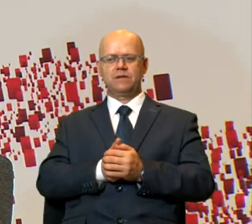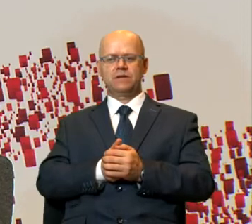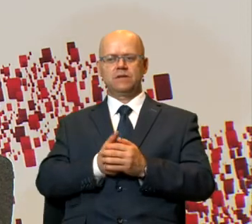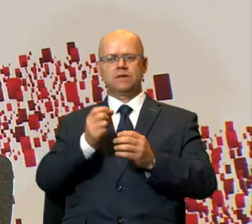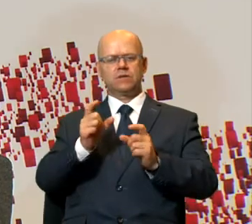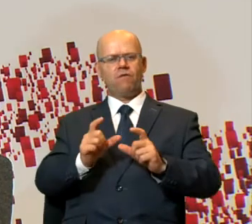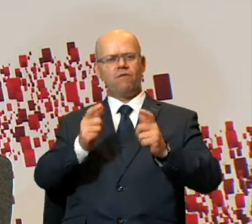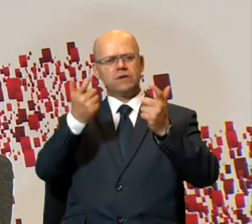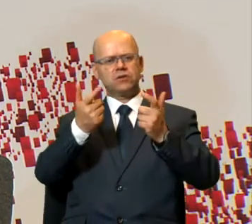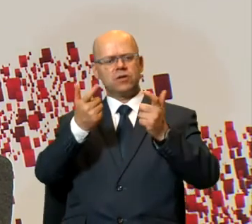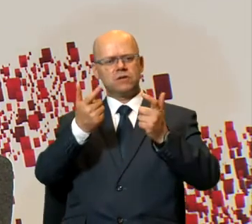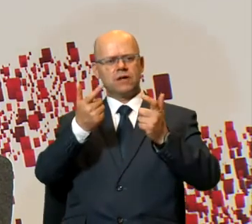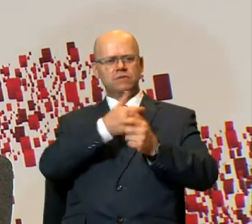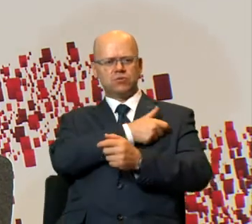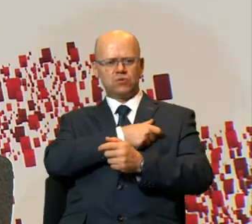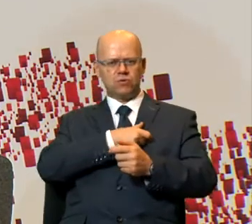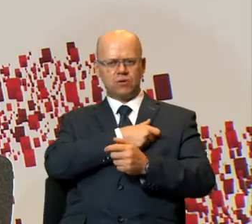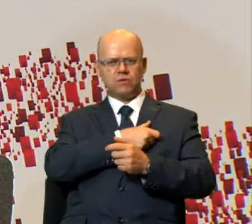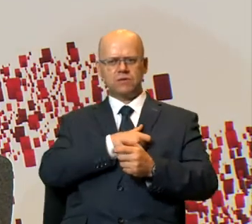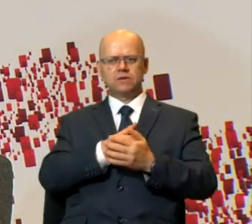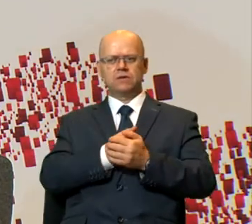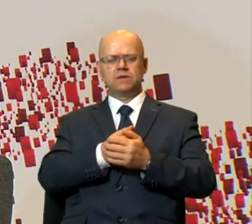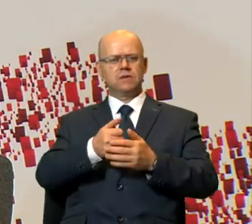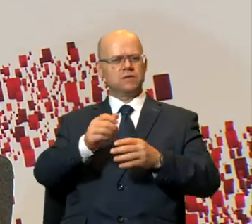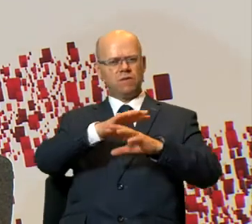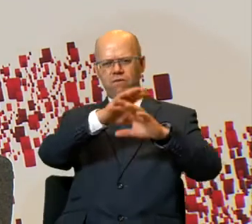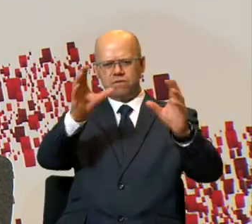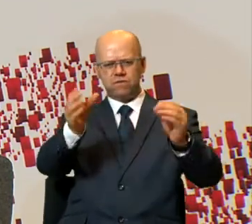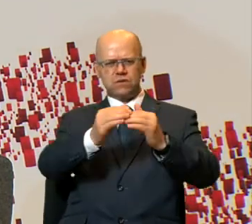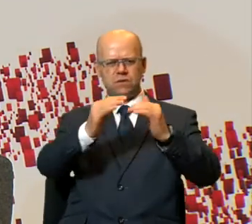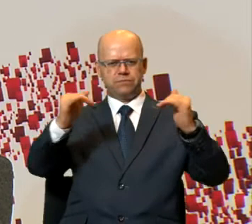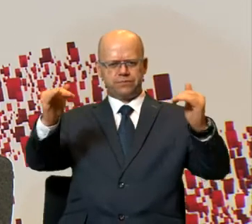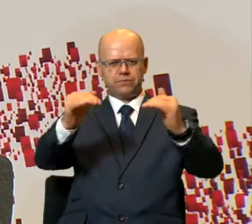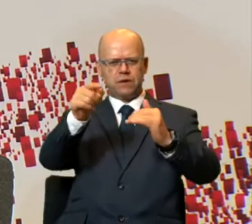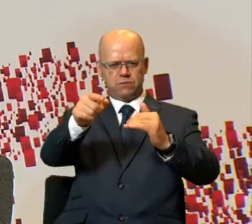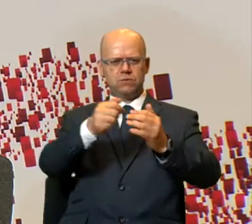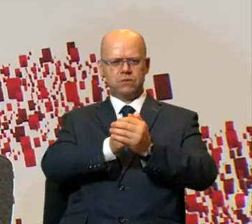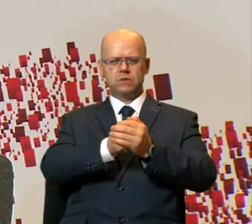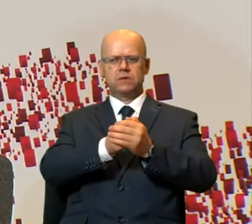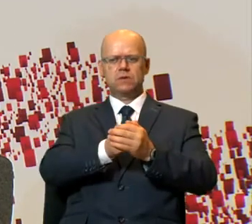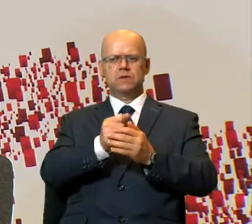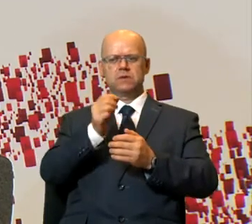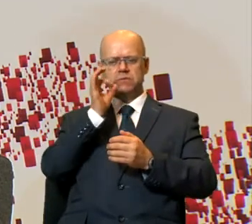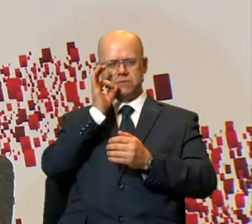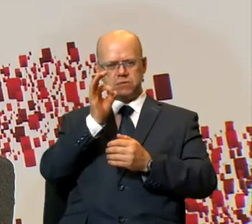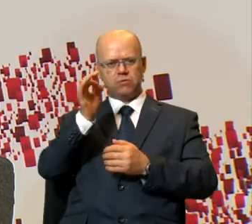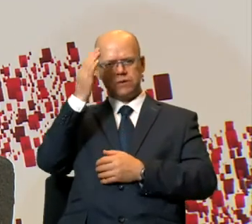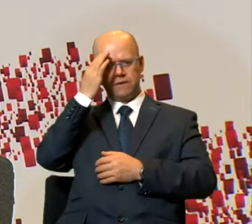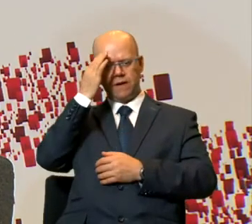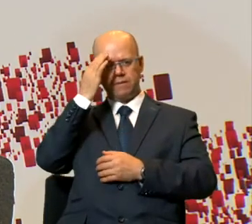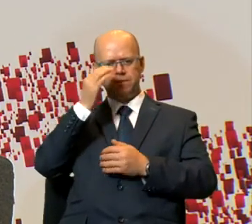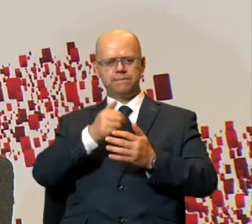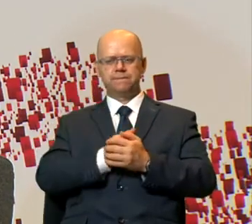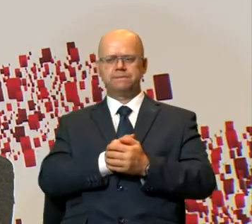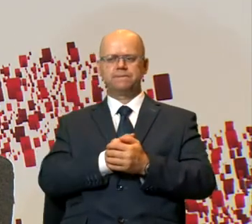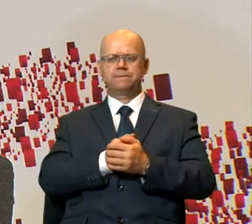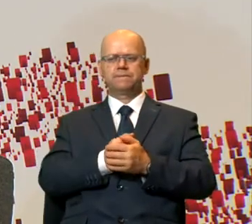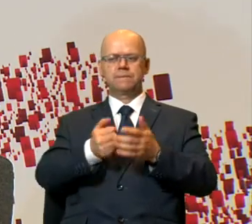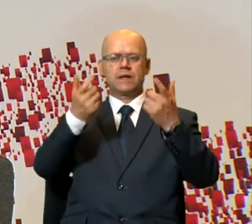Wydarzenia Solidarności, myślę, wszystkim tu Państwu na sali są znane